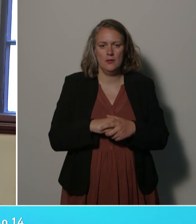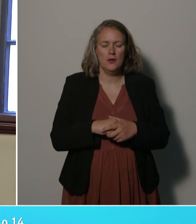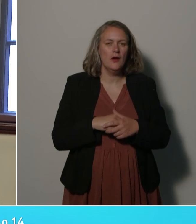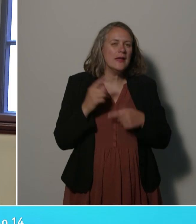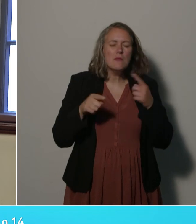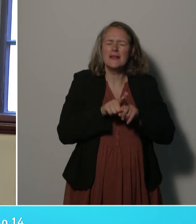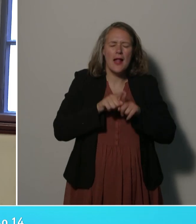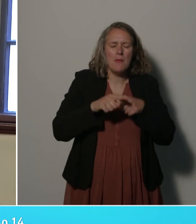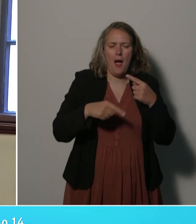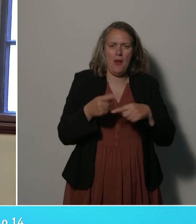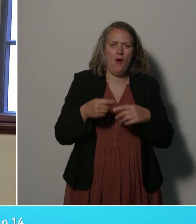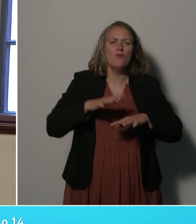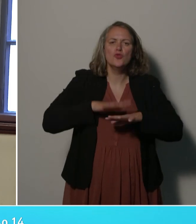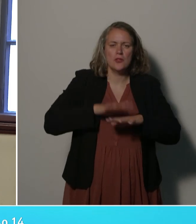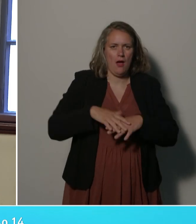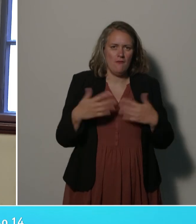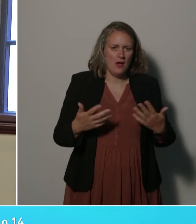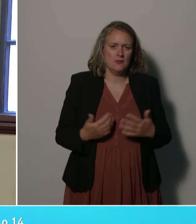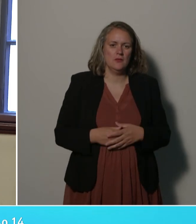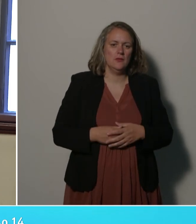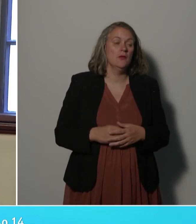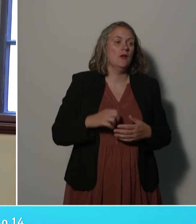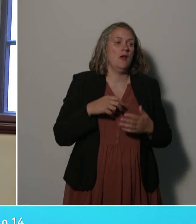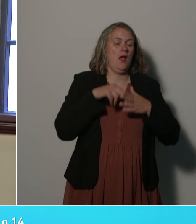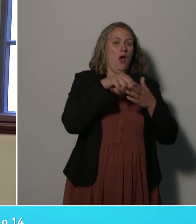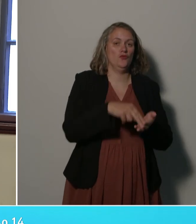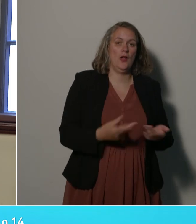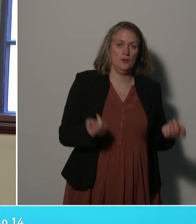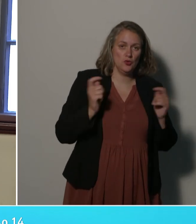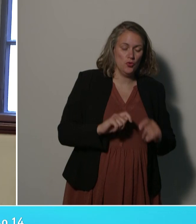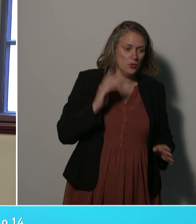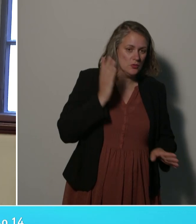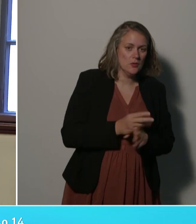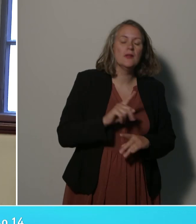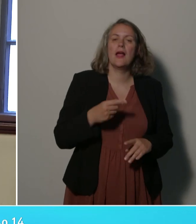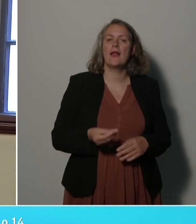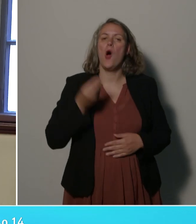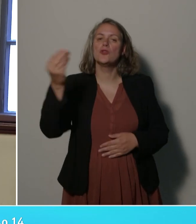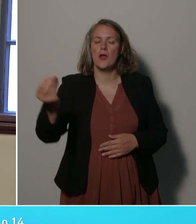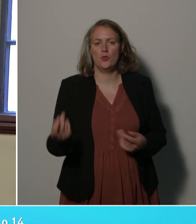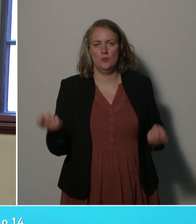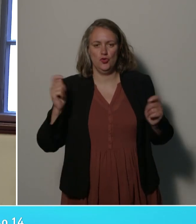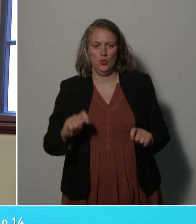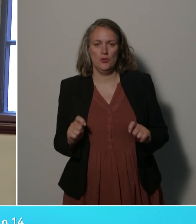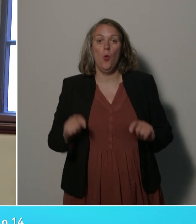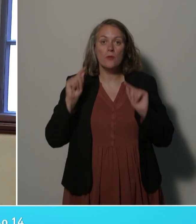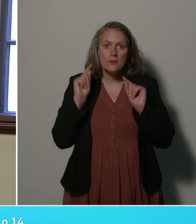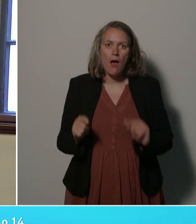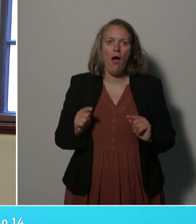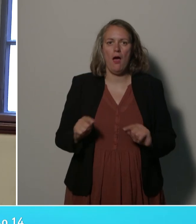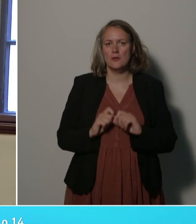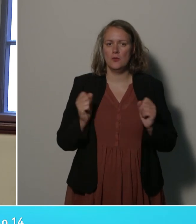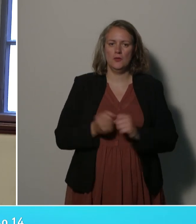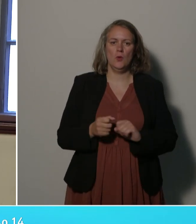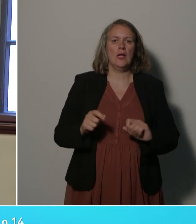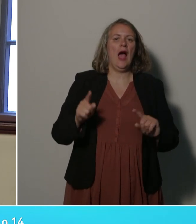so, kommt nach dem Aufstellungsbeschluss irgendwann mal der Auslegungsbeschluss. Und spätestens da sind